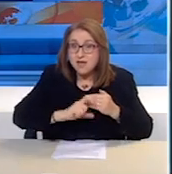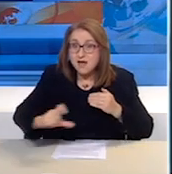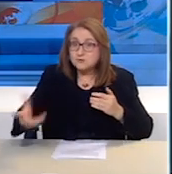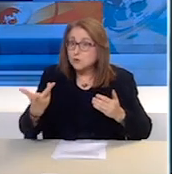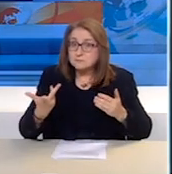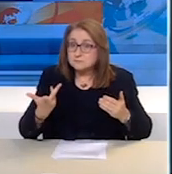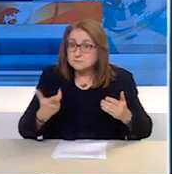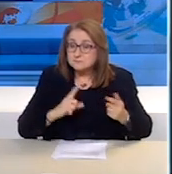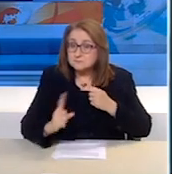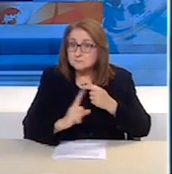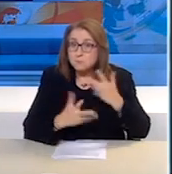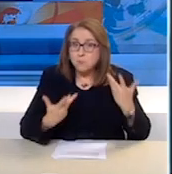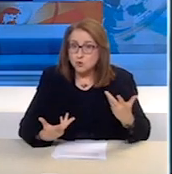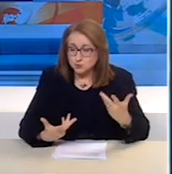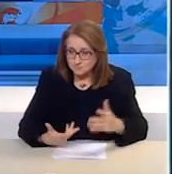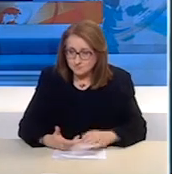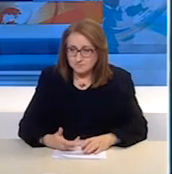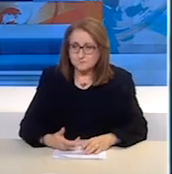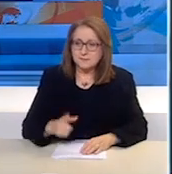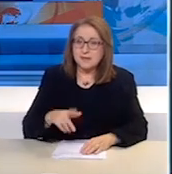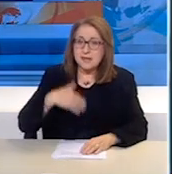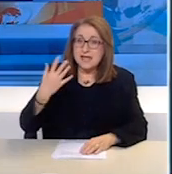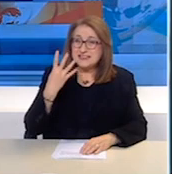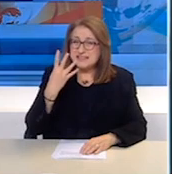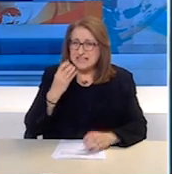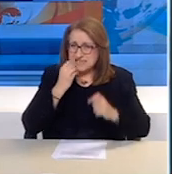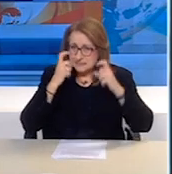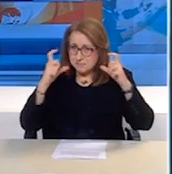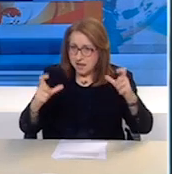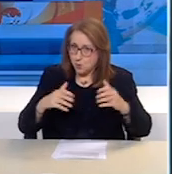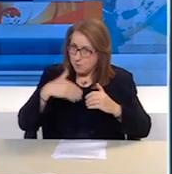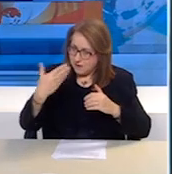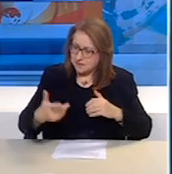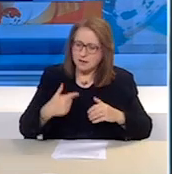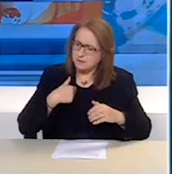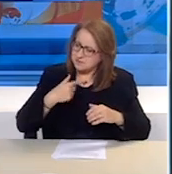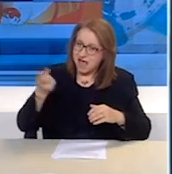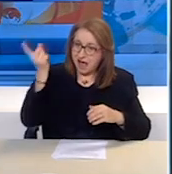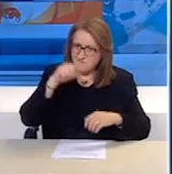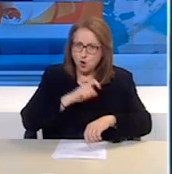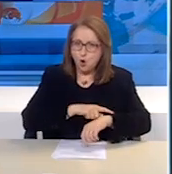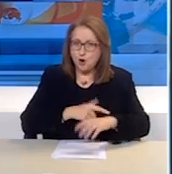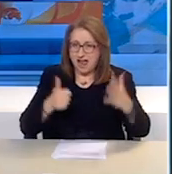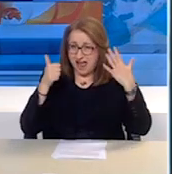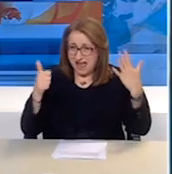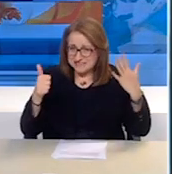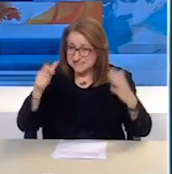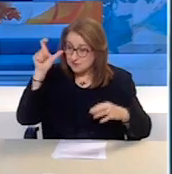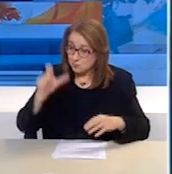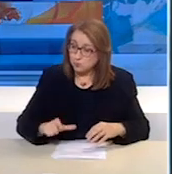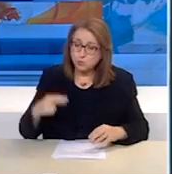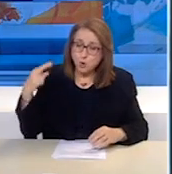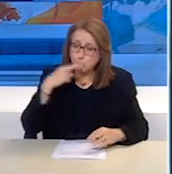σχέδιο της κυβέρνησης μετά τις 4 Μαΐου, θα υπάρχει έγκαιρη και έγκυρη ενημέρωση. Αύριο στις 6 θα απευθυνθεί στους πολίτες ο